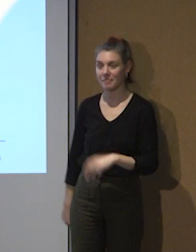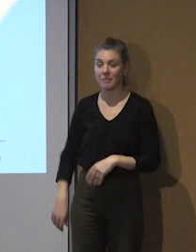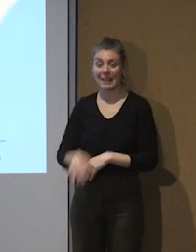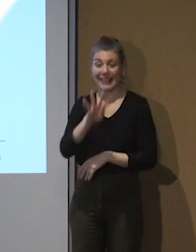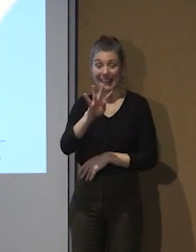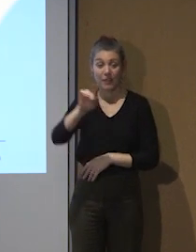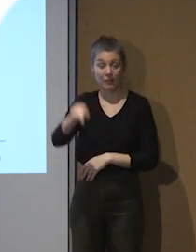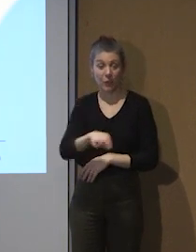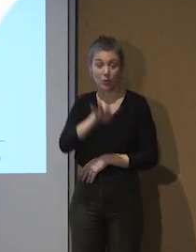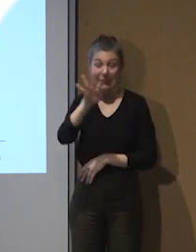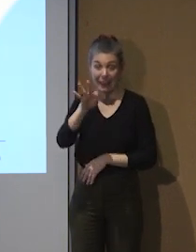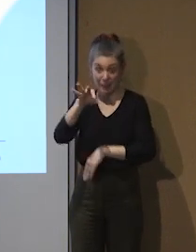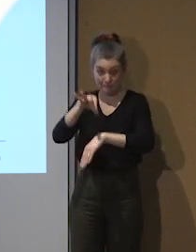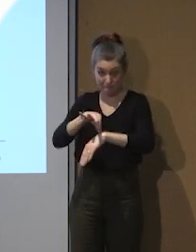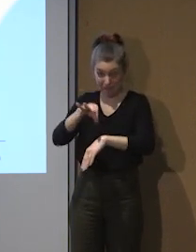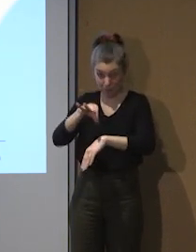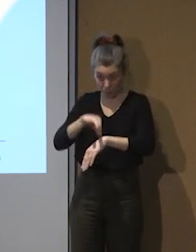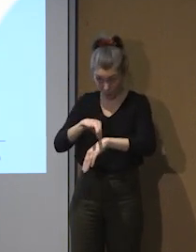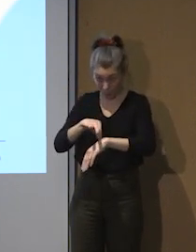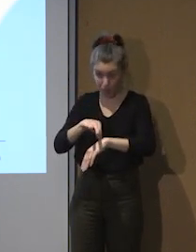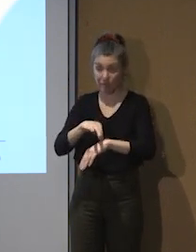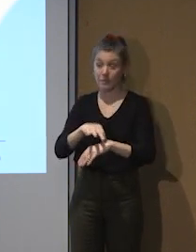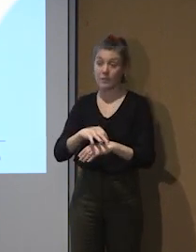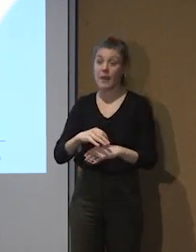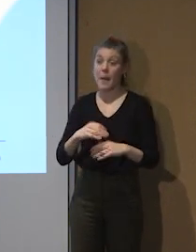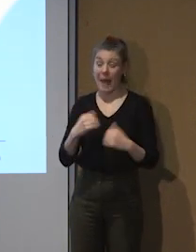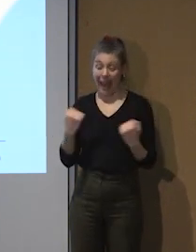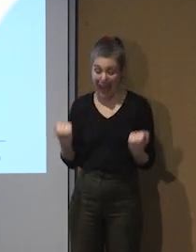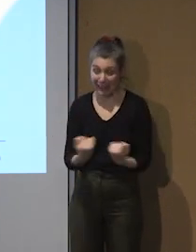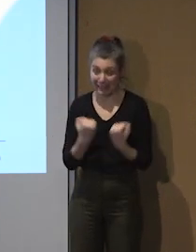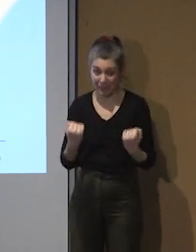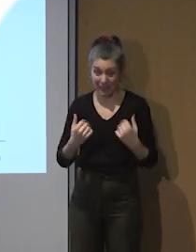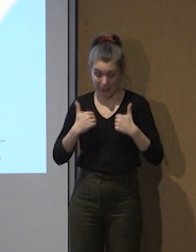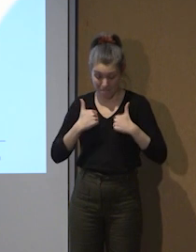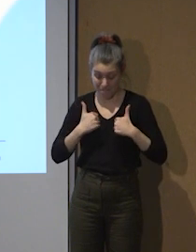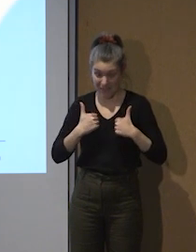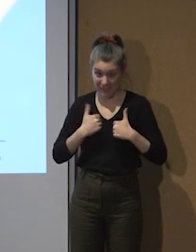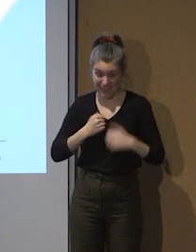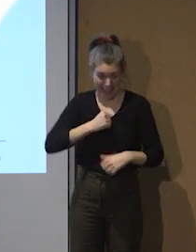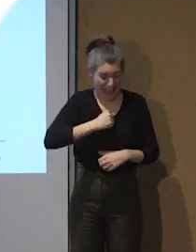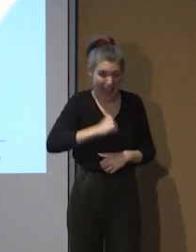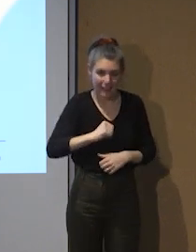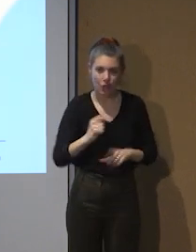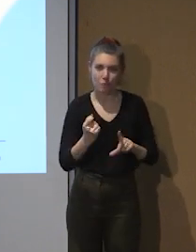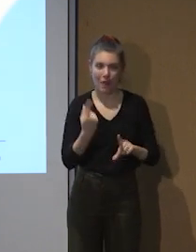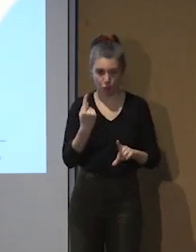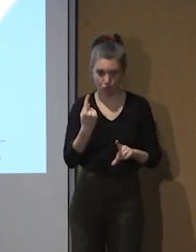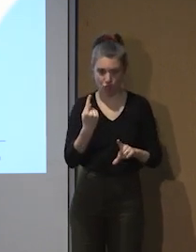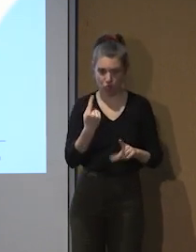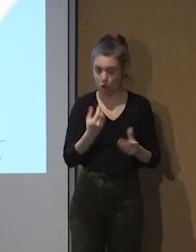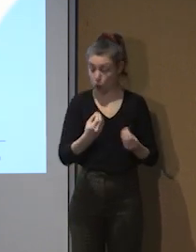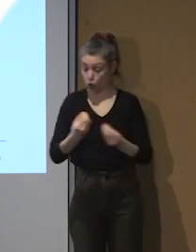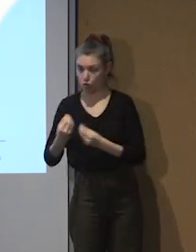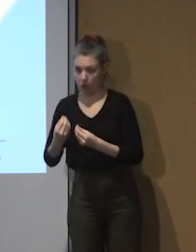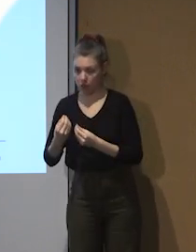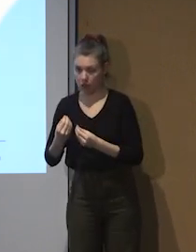4,4 minutes, c'est le temps d'activité physique intense par jour qui a été associé à une réduction de 30% de la mortalité